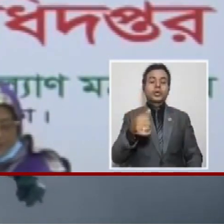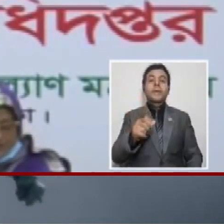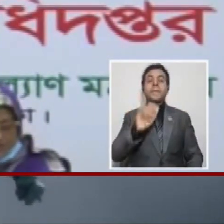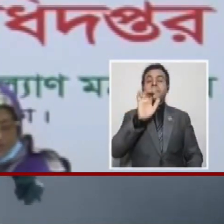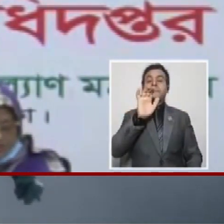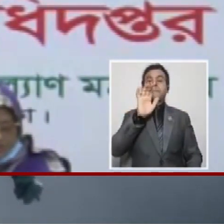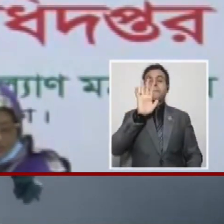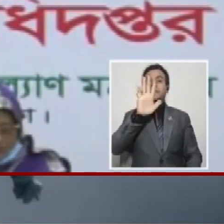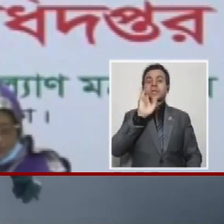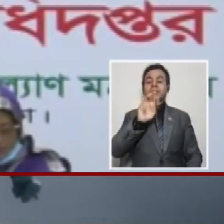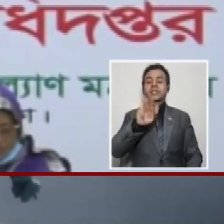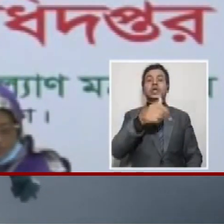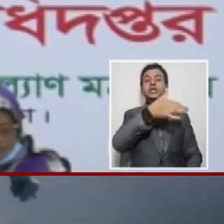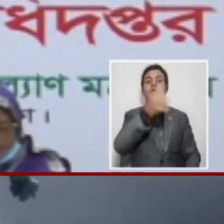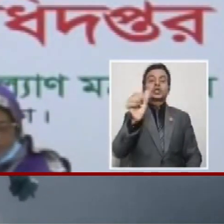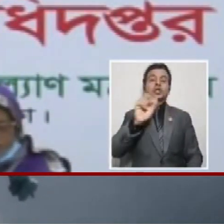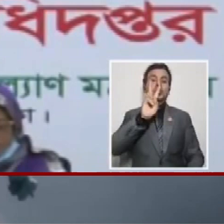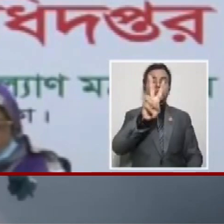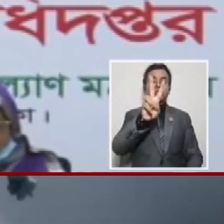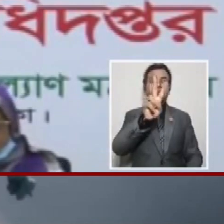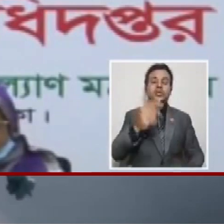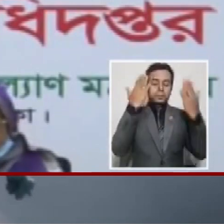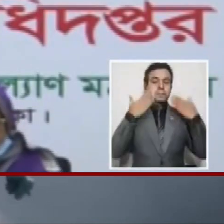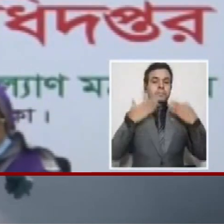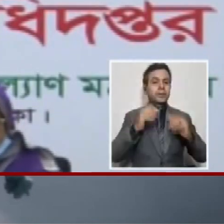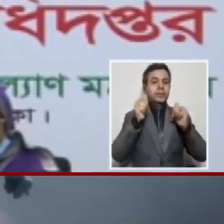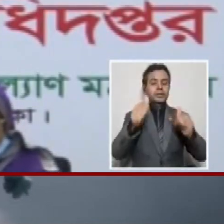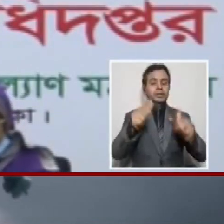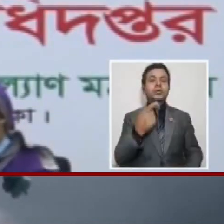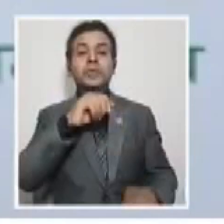তাদের বিশ্লেষণে একটু যাব। 22 জনের মধ্যে